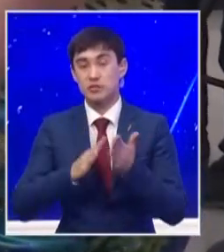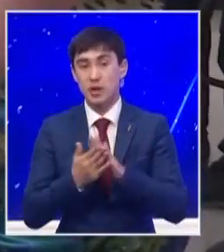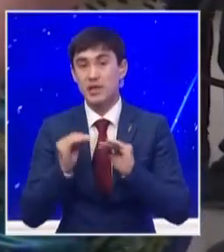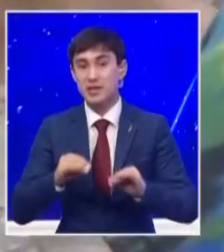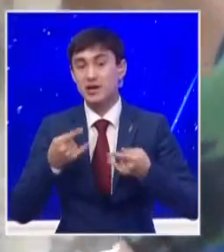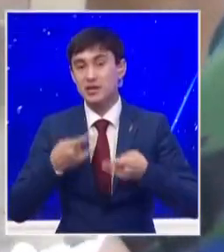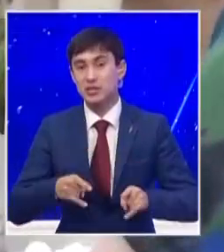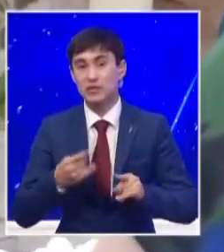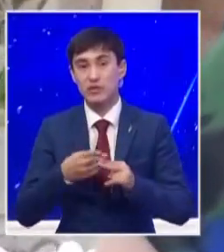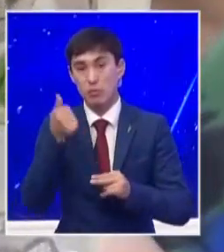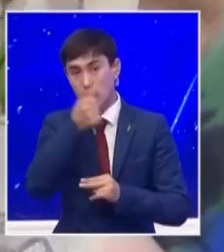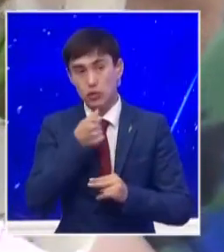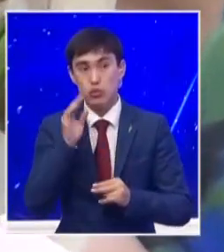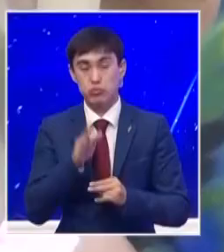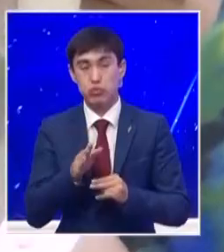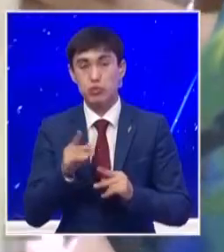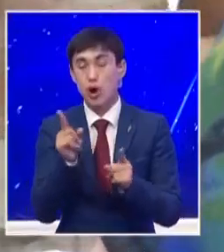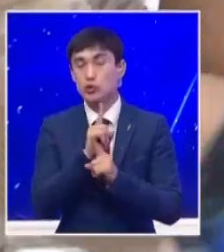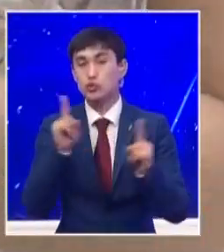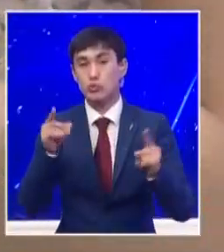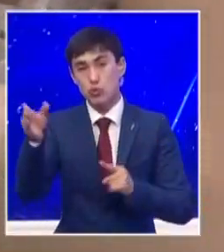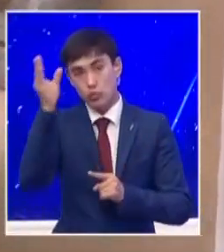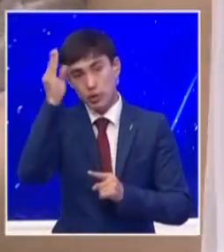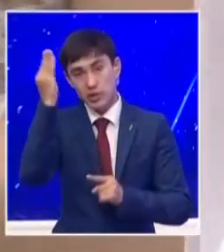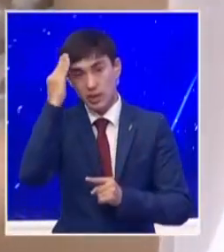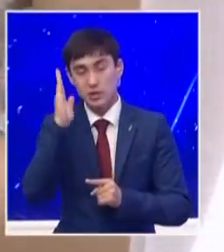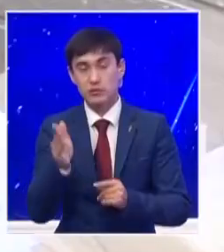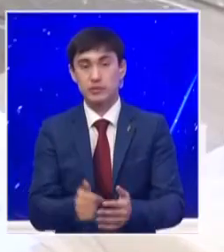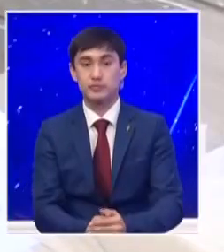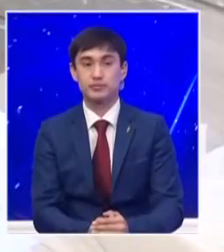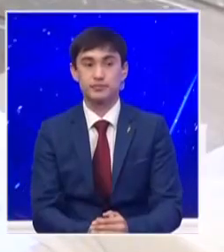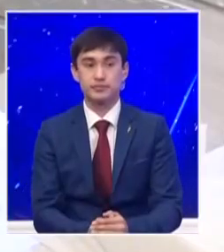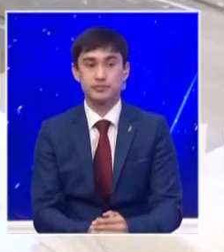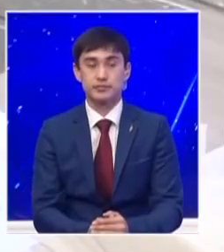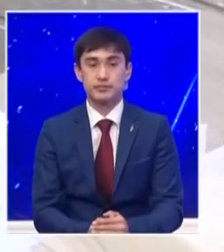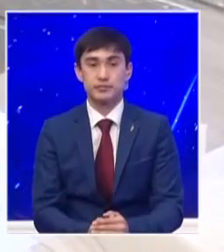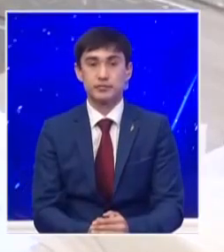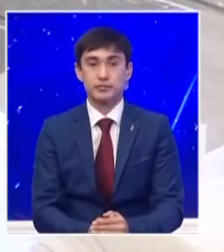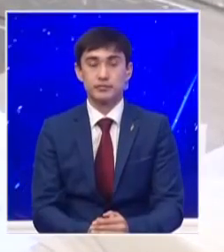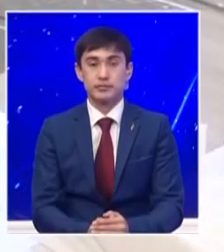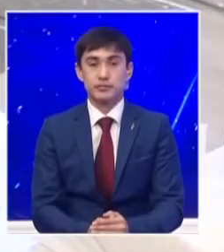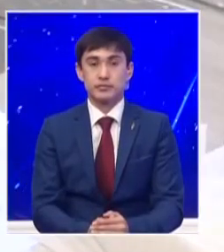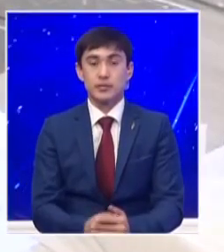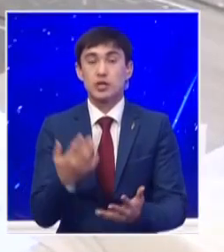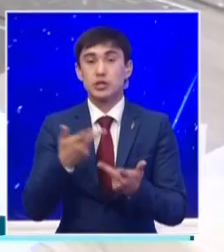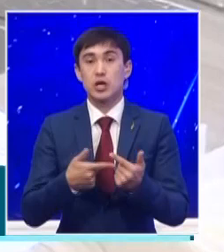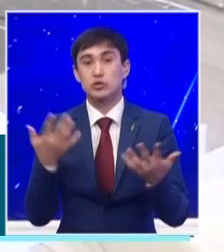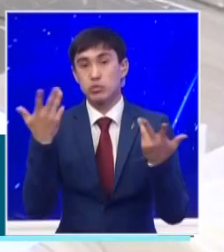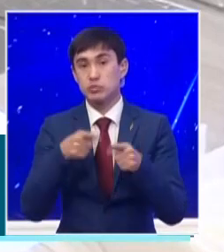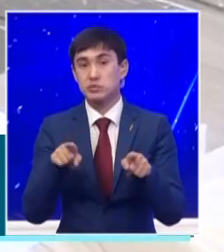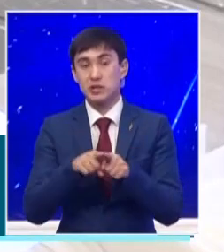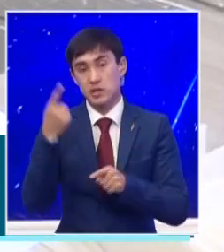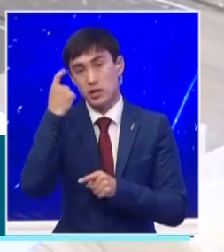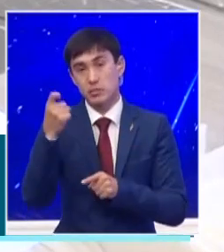родившиеся в високосном году будут по-особенному умны и талантливы считаю заблуждением